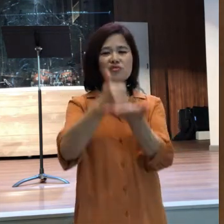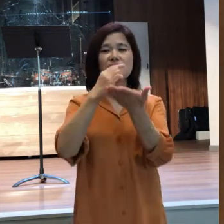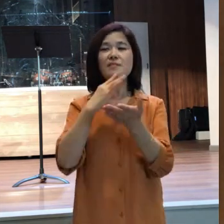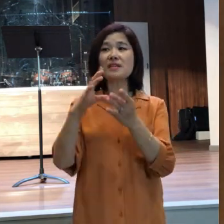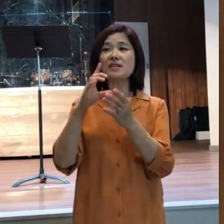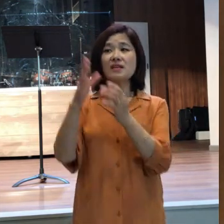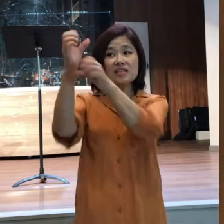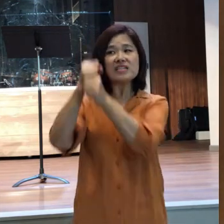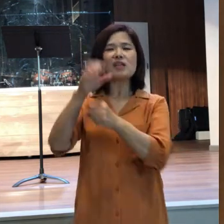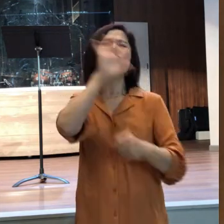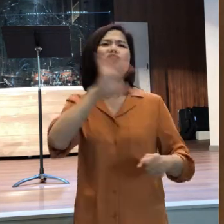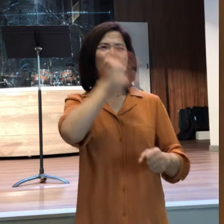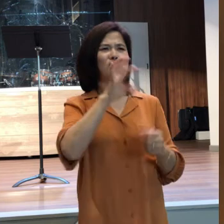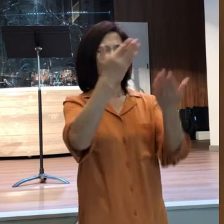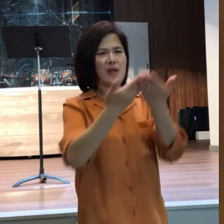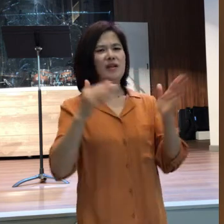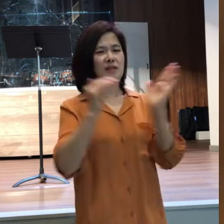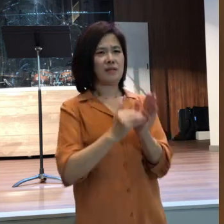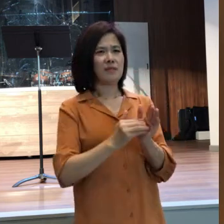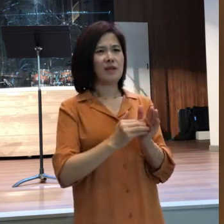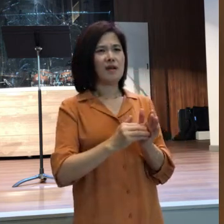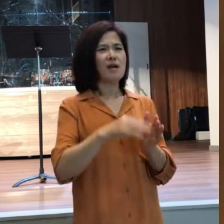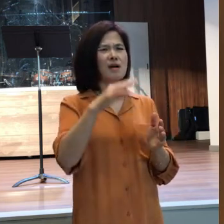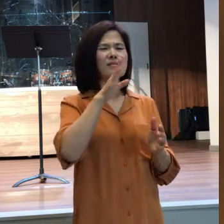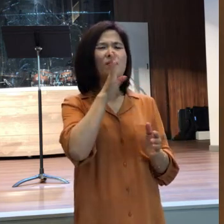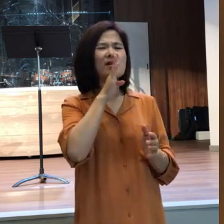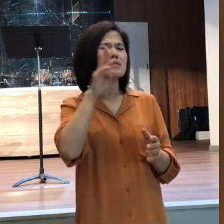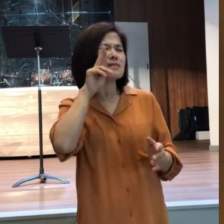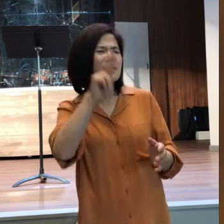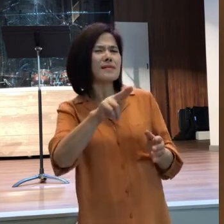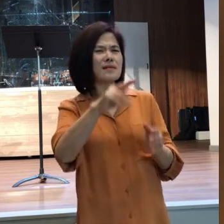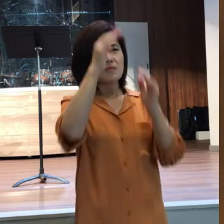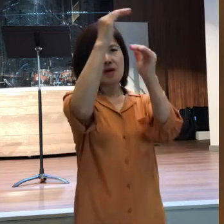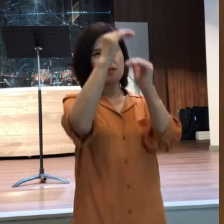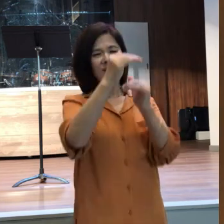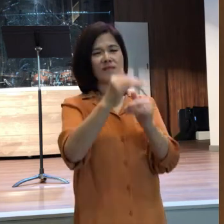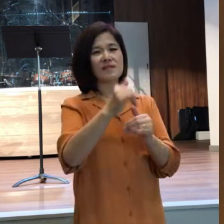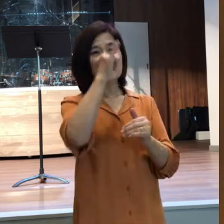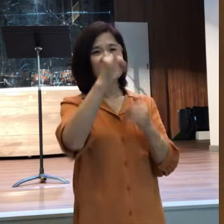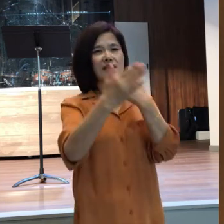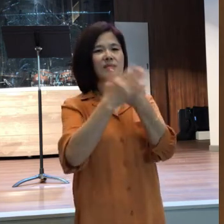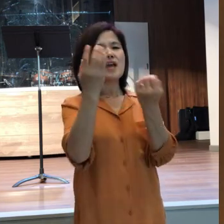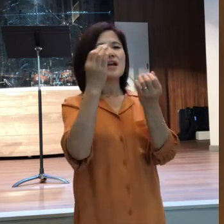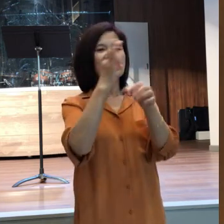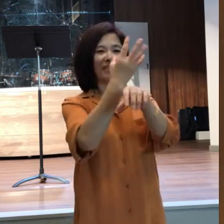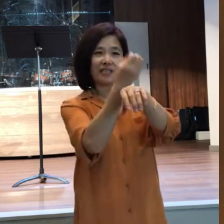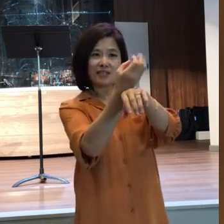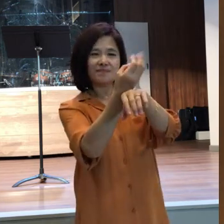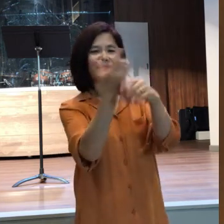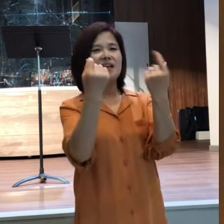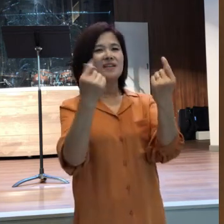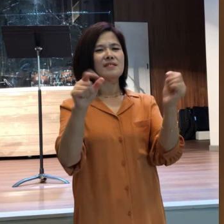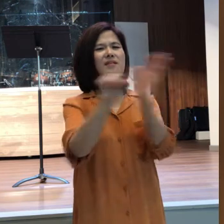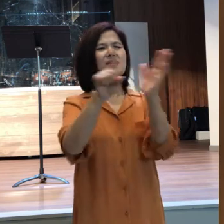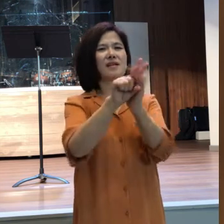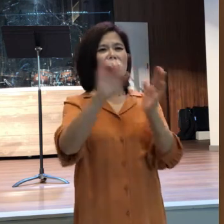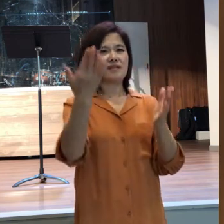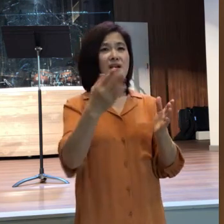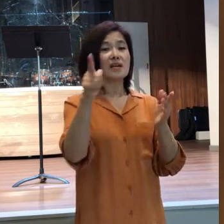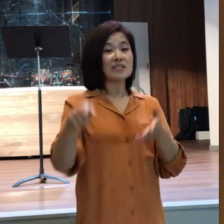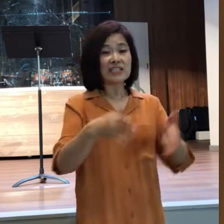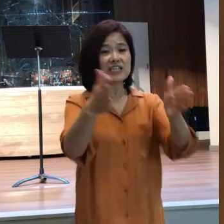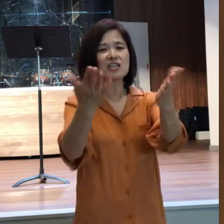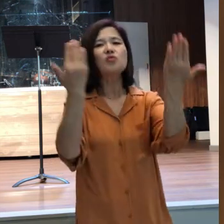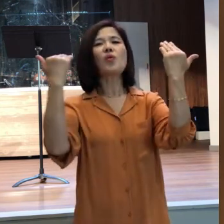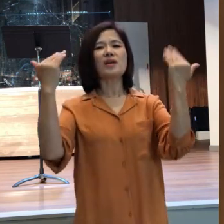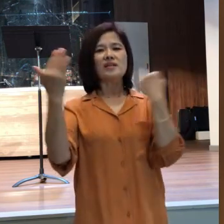의지하는 훈련도 그때 받았습니다. 그 처절한 과정이 있었기에 금 같은 신앙으로 무장할 수 있었습니다. 그 길을